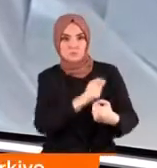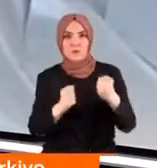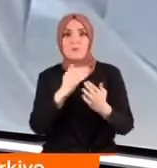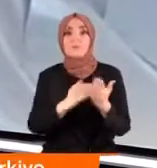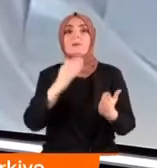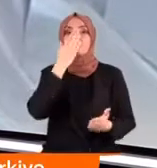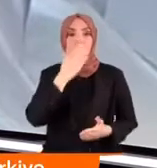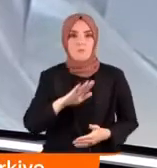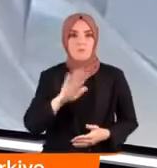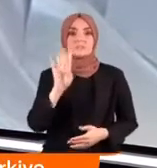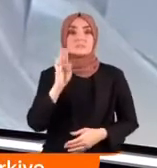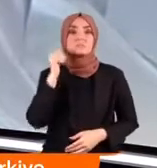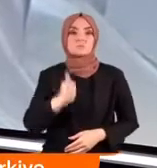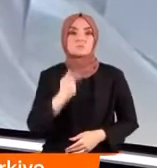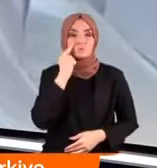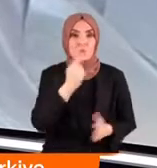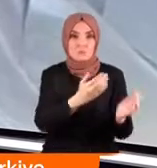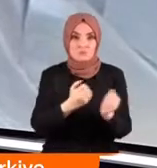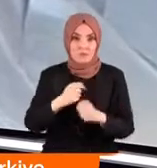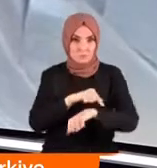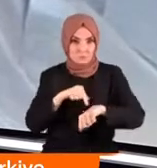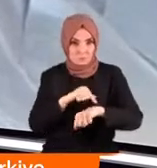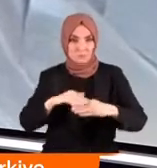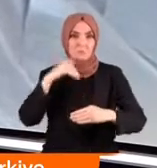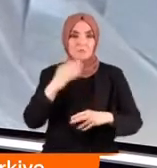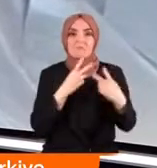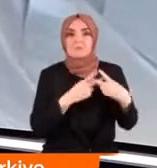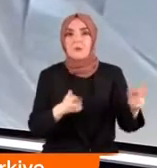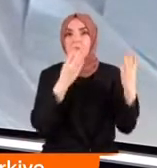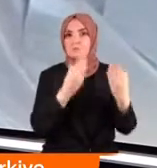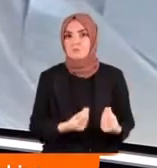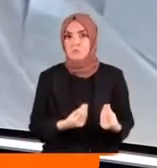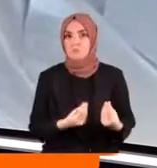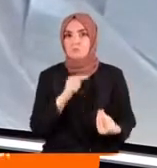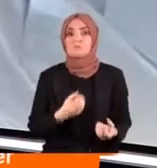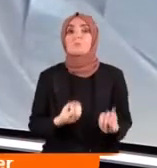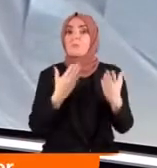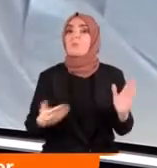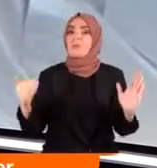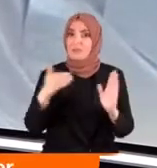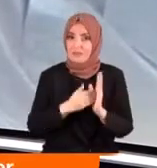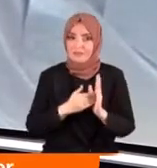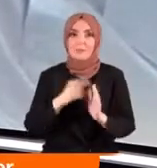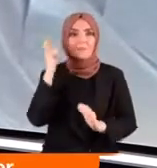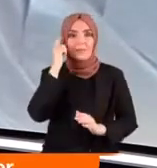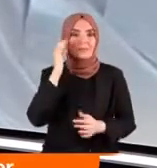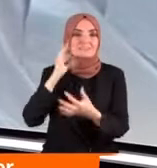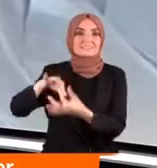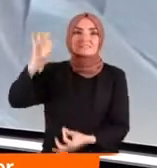ardından serbest kaldı. Bu da yetmiyormuş gibi acılı aile bilirkişi raporuyla bir kez daha sarsıldı. Çünkü o